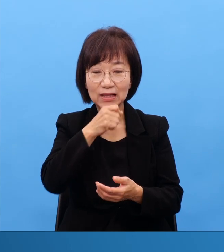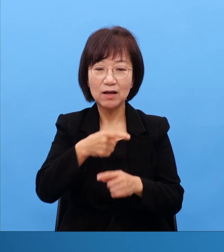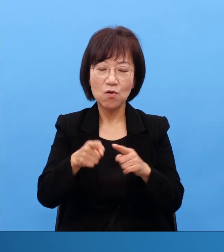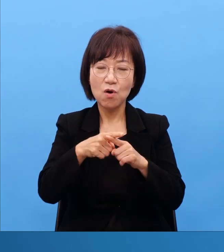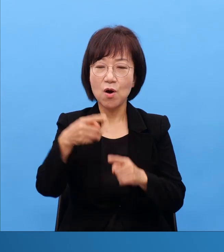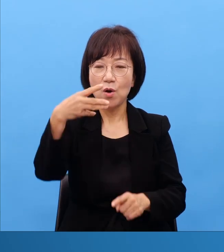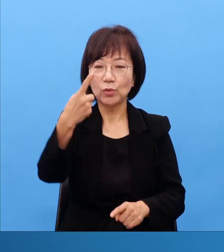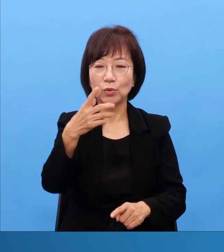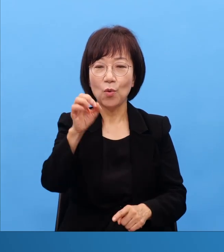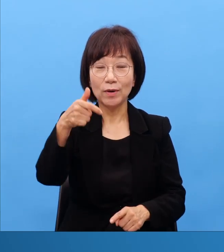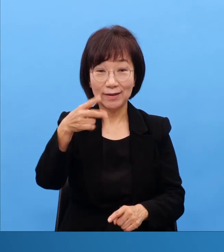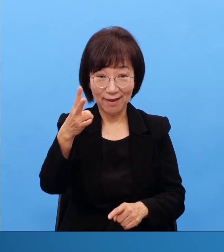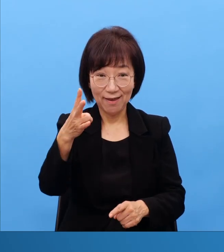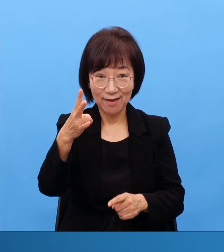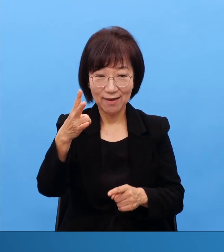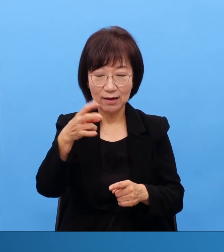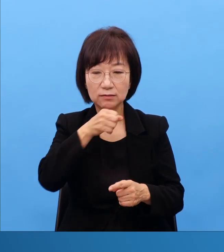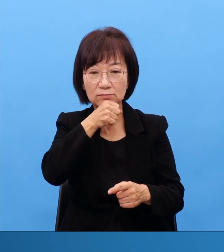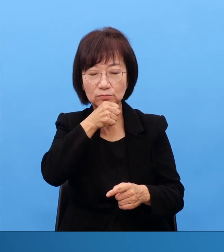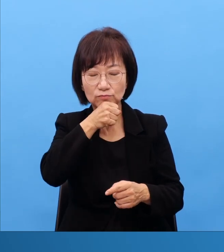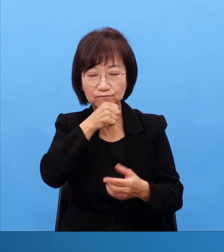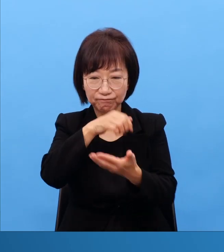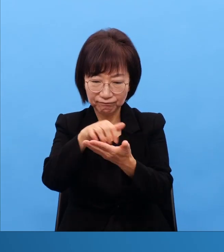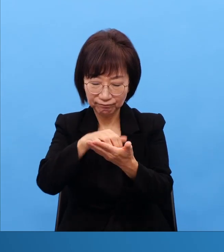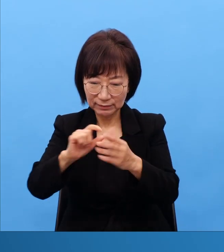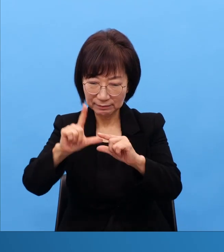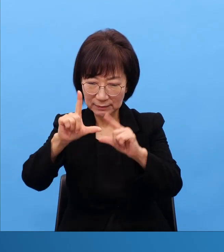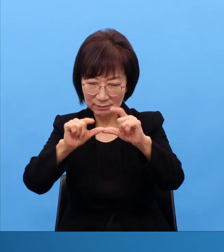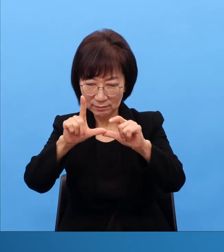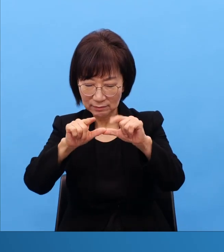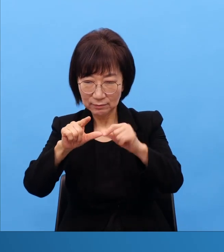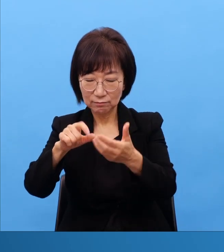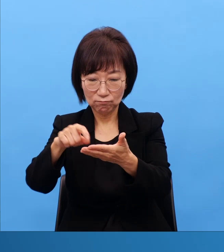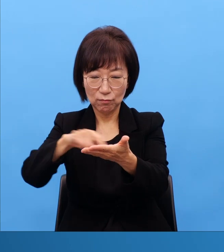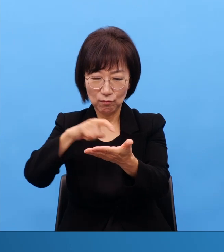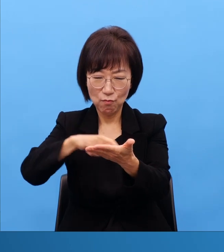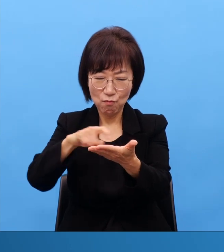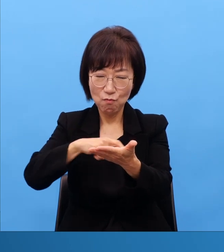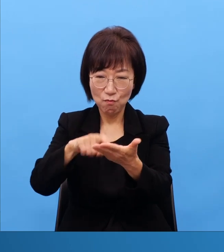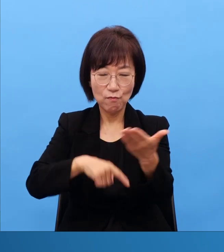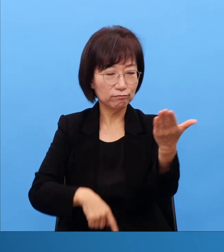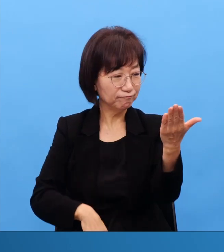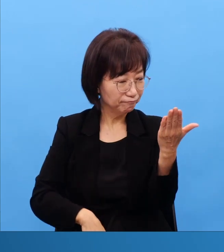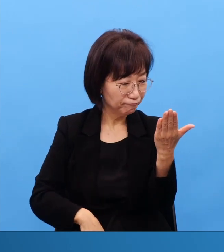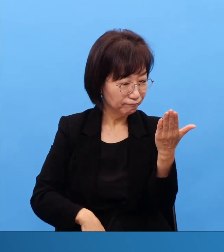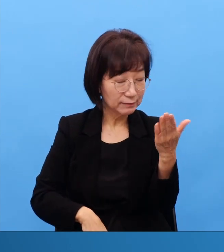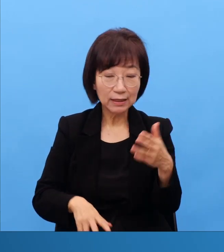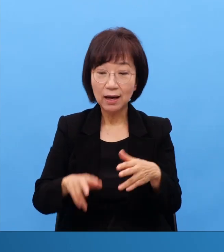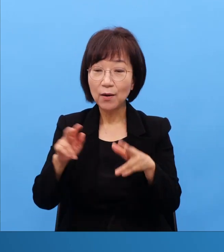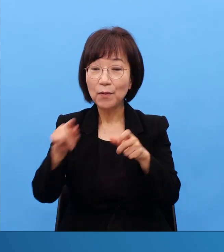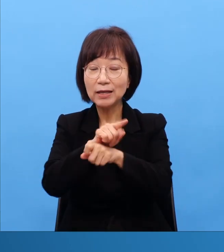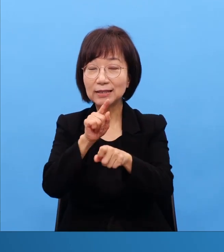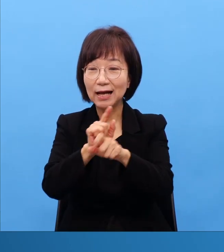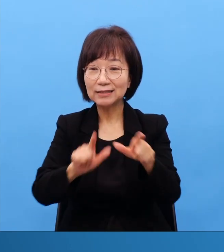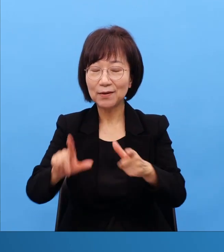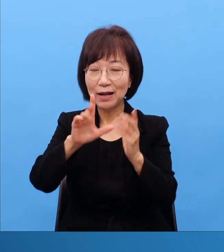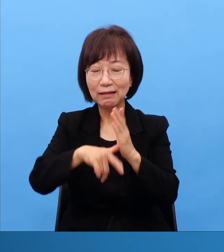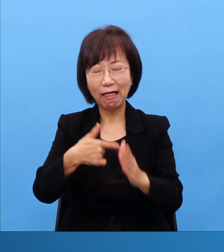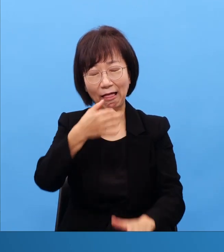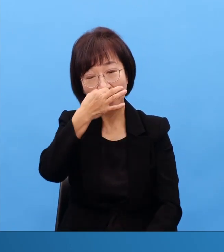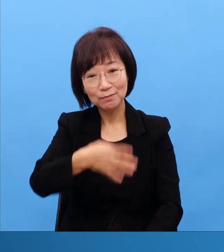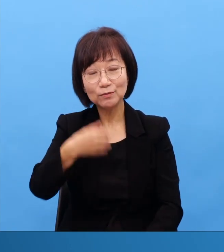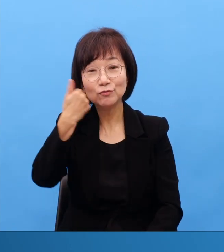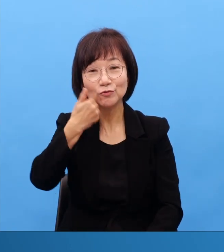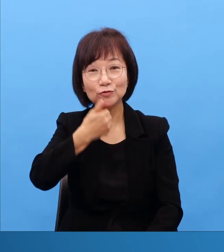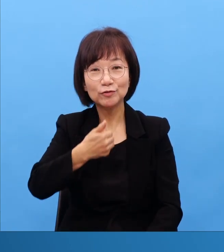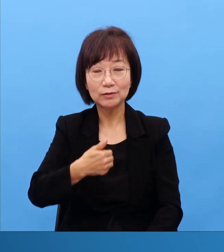polls and they take the statistics and they send it to me. I can reference that. 직장 제일 어려운 게 뭐냐? 동료 아니에요. And when they go to the workplace, what's most difficult? That's not their